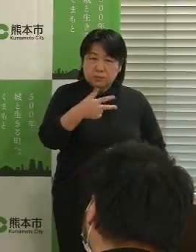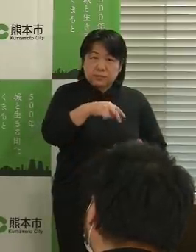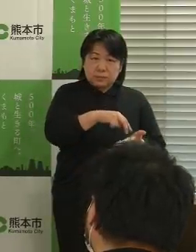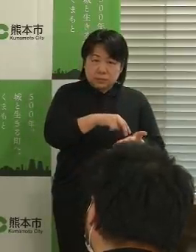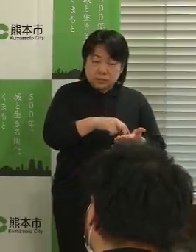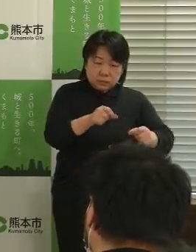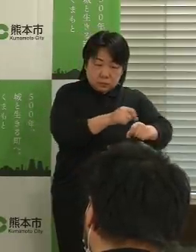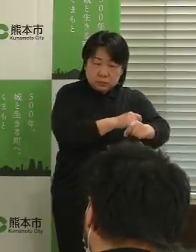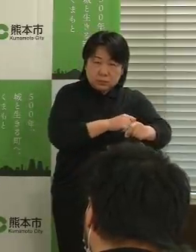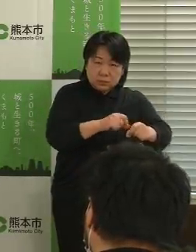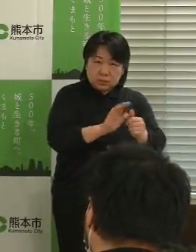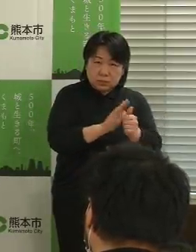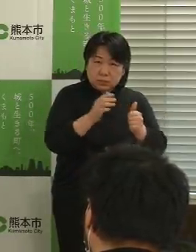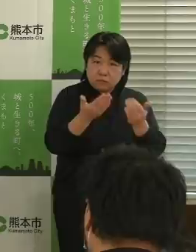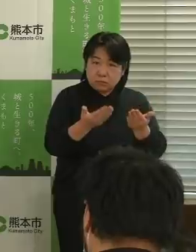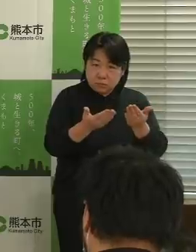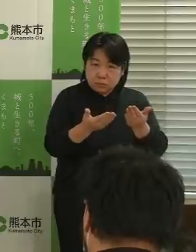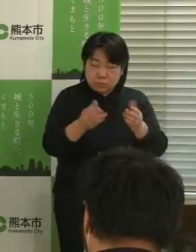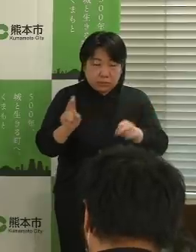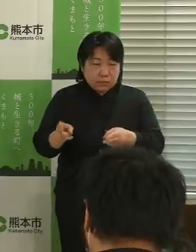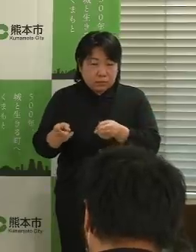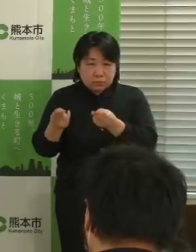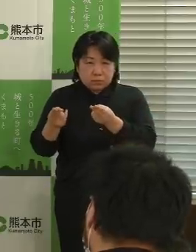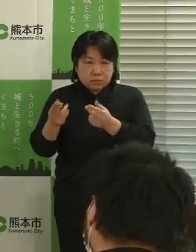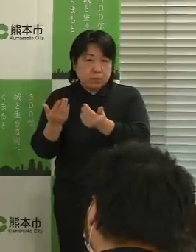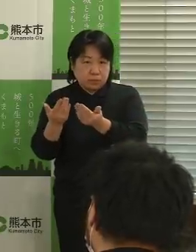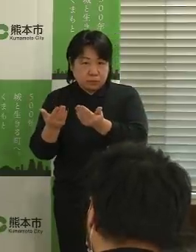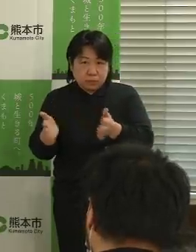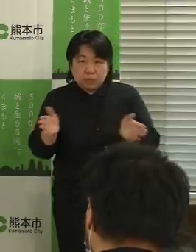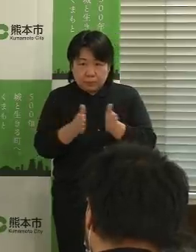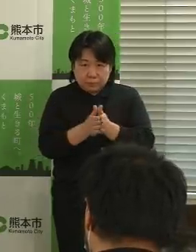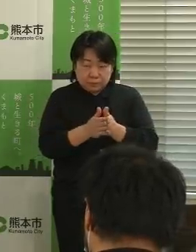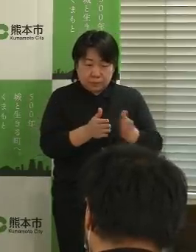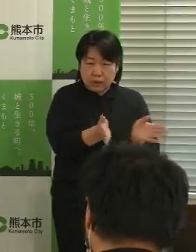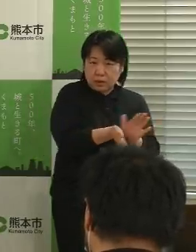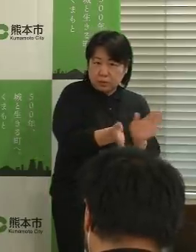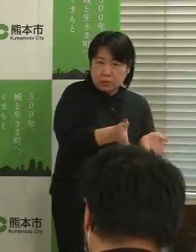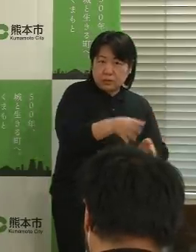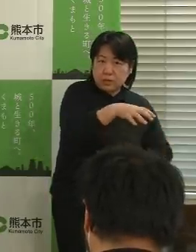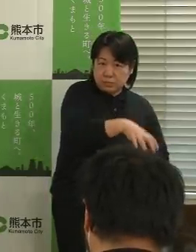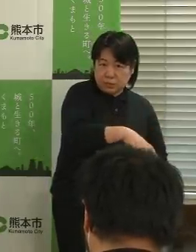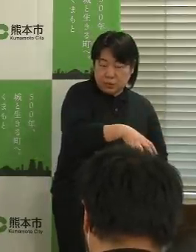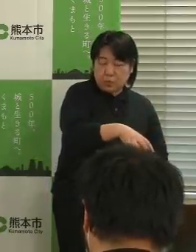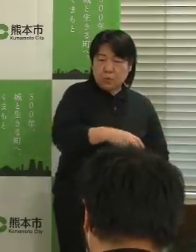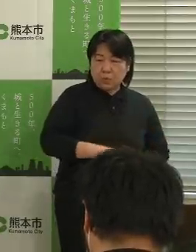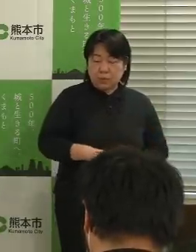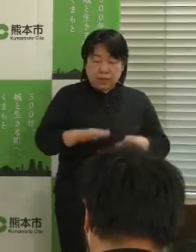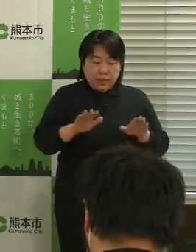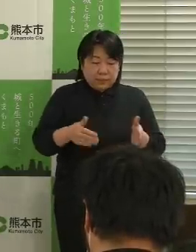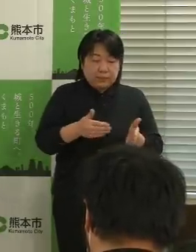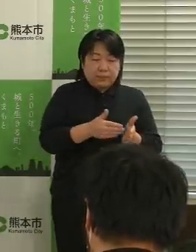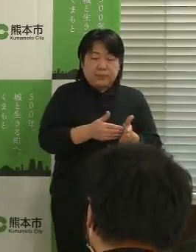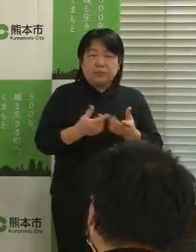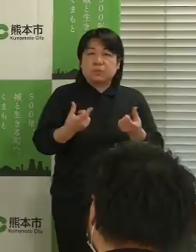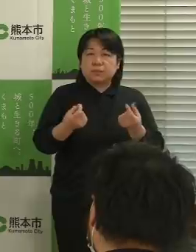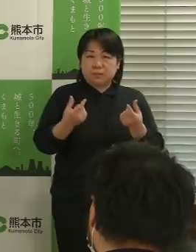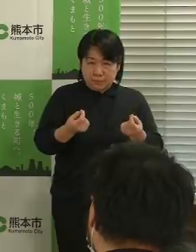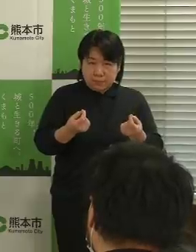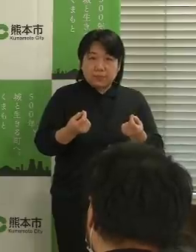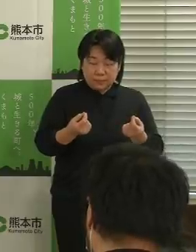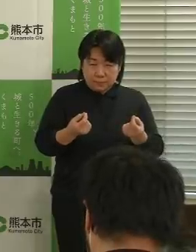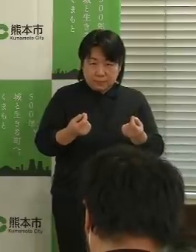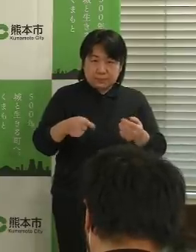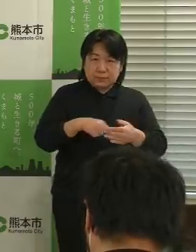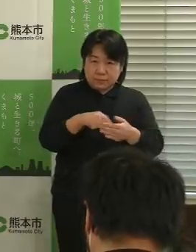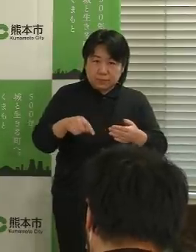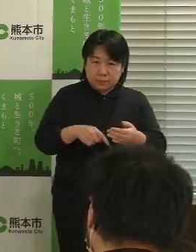別支援学校や 専門学校も含むということで、はい、そうです。ですから今までと同じ措置をそのまま